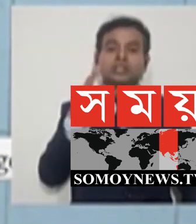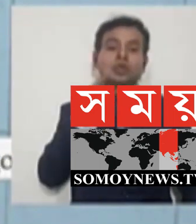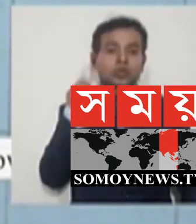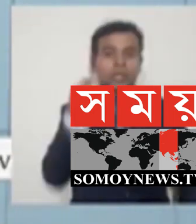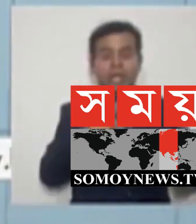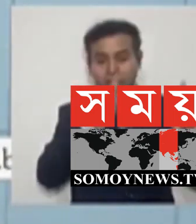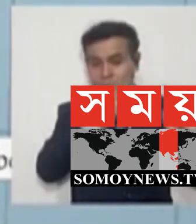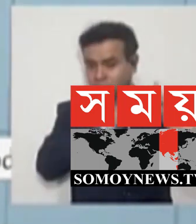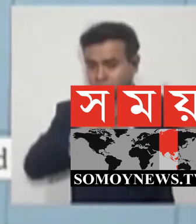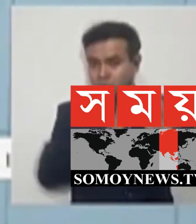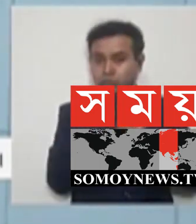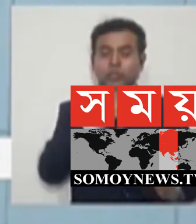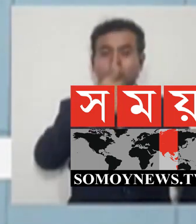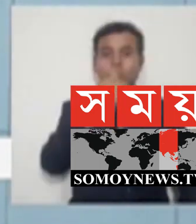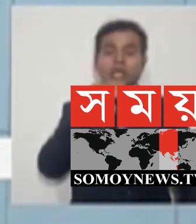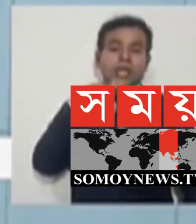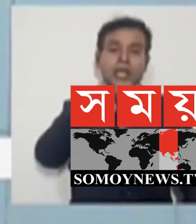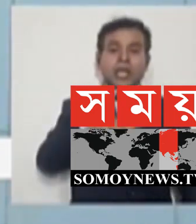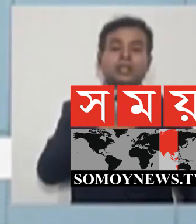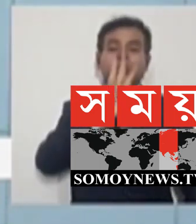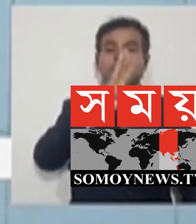6,70,876 জনকে আমরা স্ক্রিনিং এর আওতায় এনেছি।